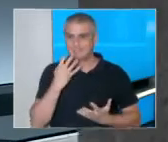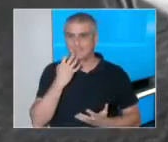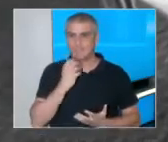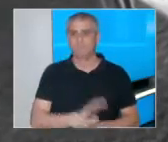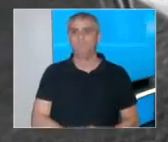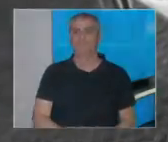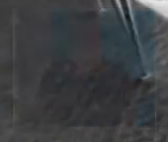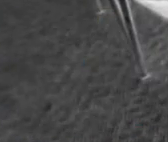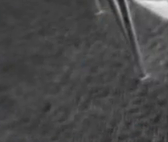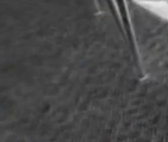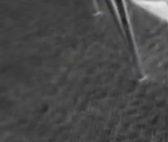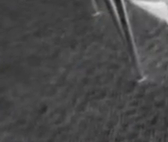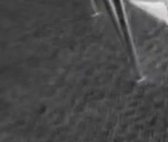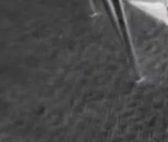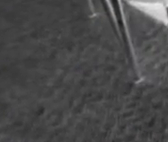מתחממים.